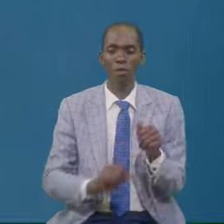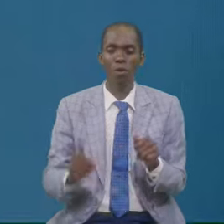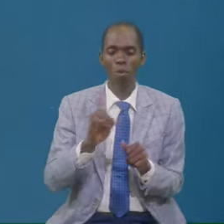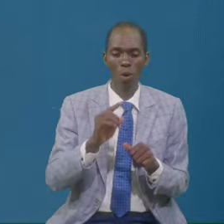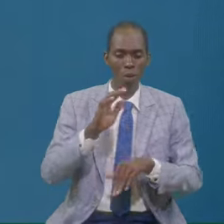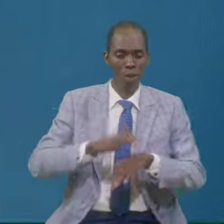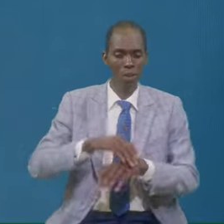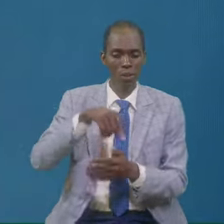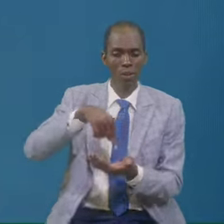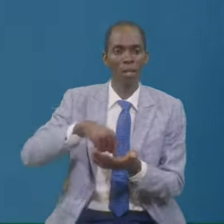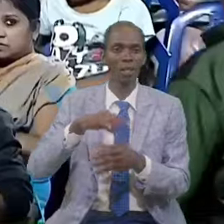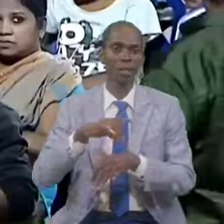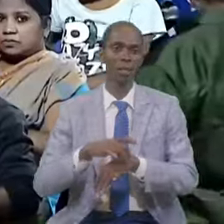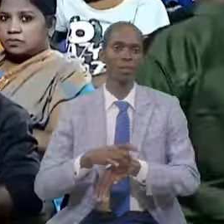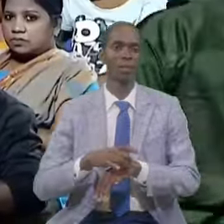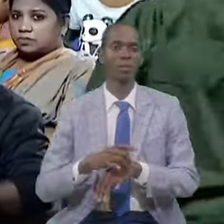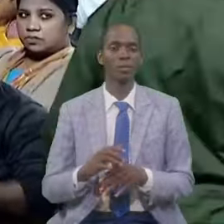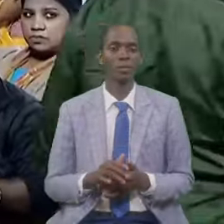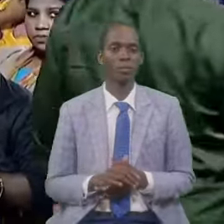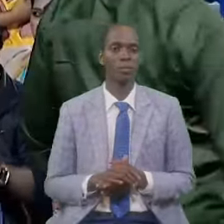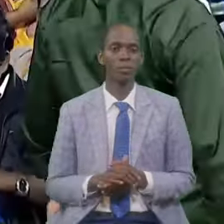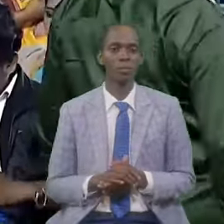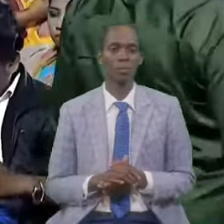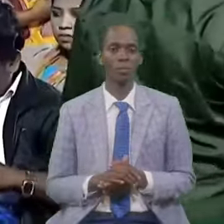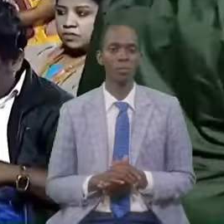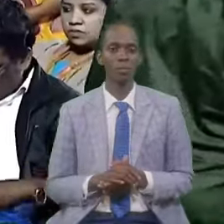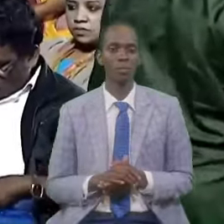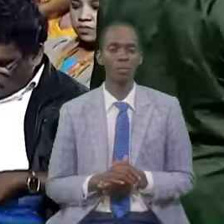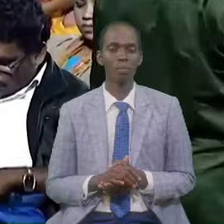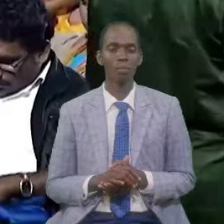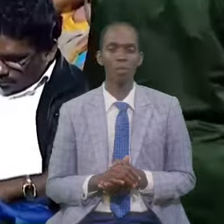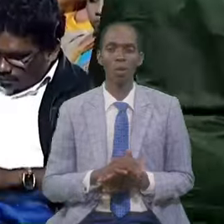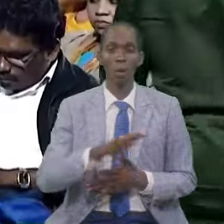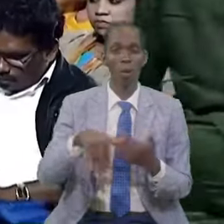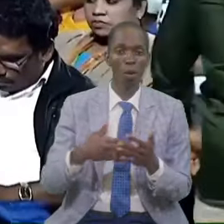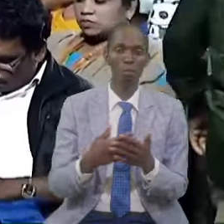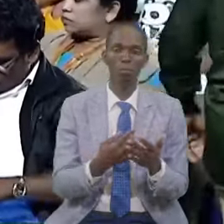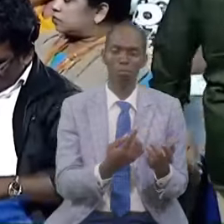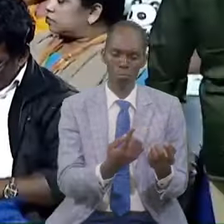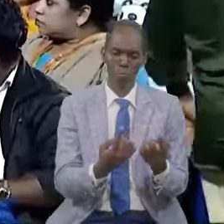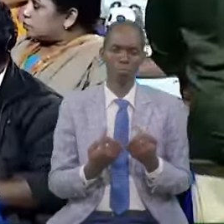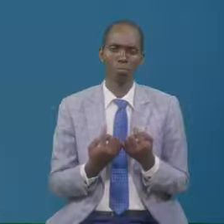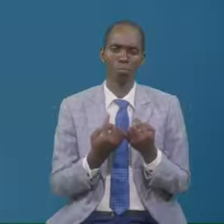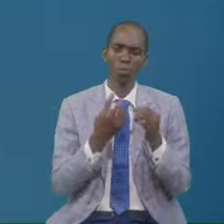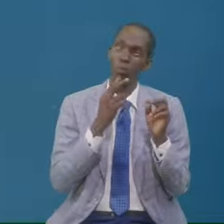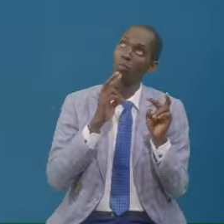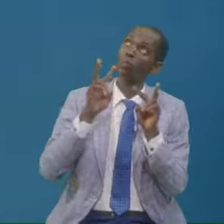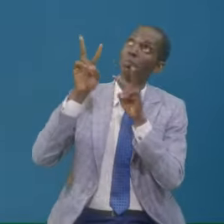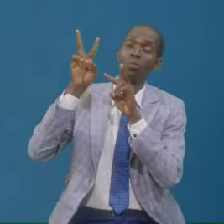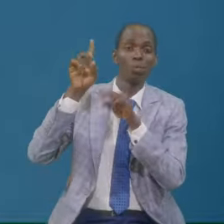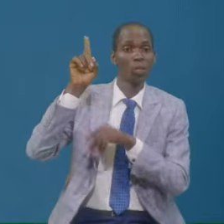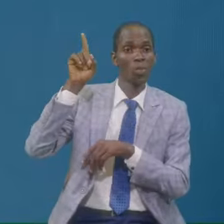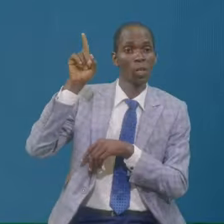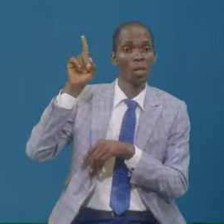భూమి మీద ఎక్కడైనా ఎక్కడైనా ఎప్పుడైనా ఉన్న వారులారా. Come. రండి. Look unto him. ఆయన వైపు చూడండి.